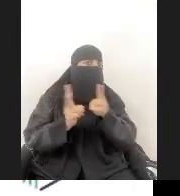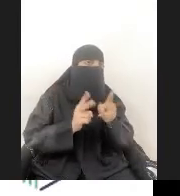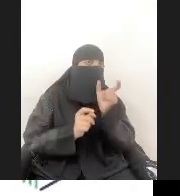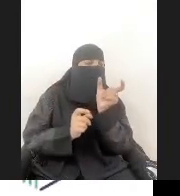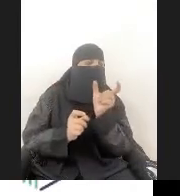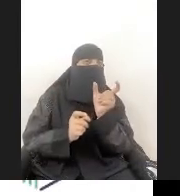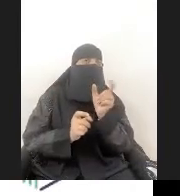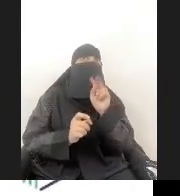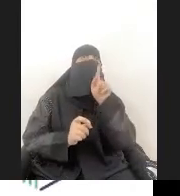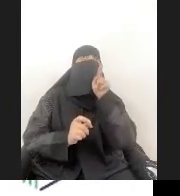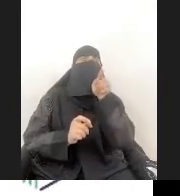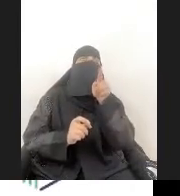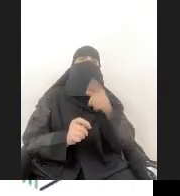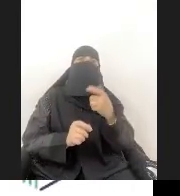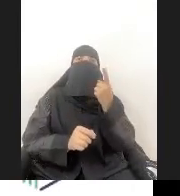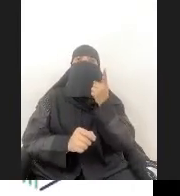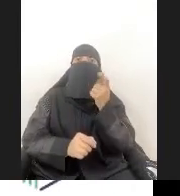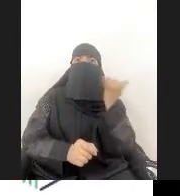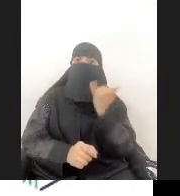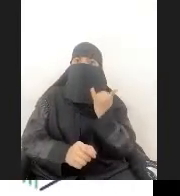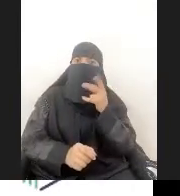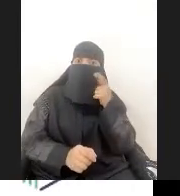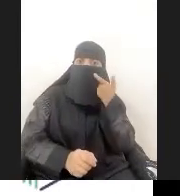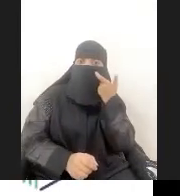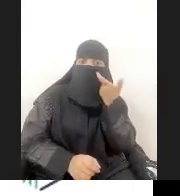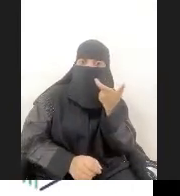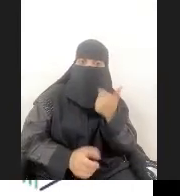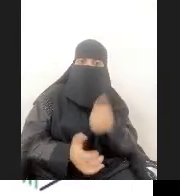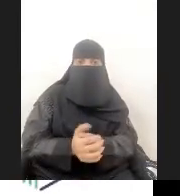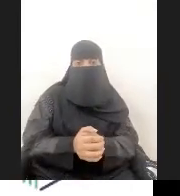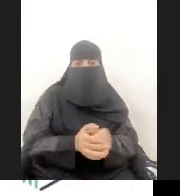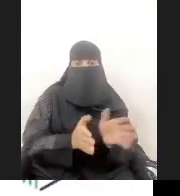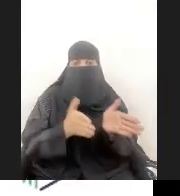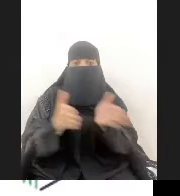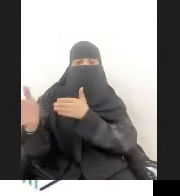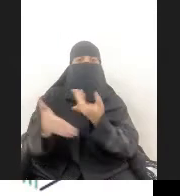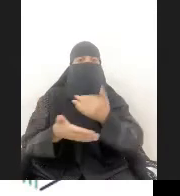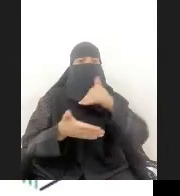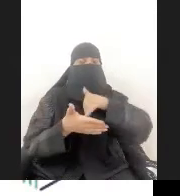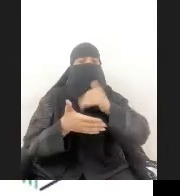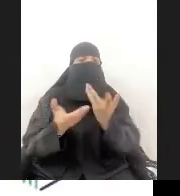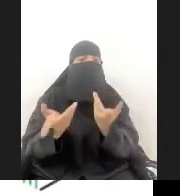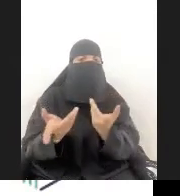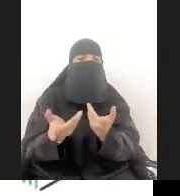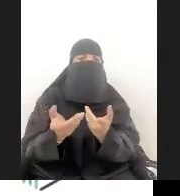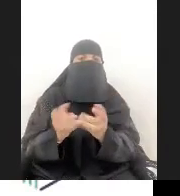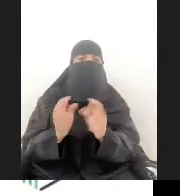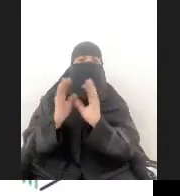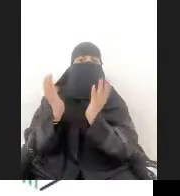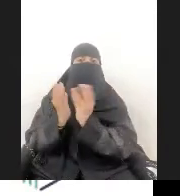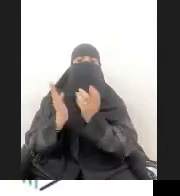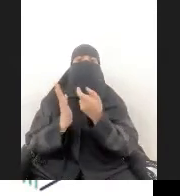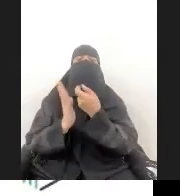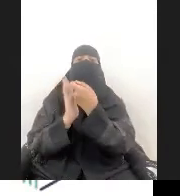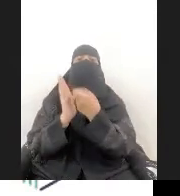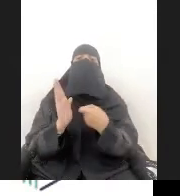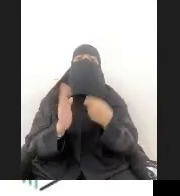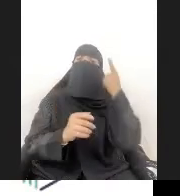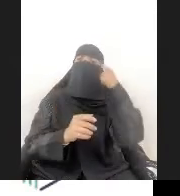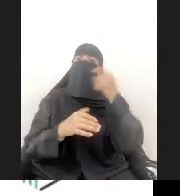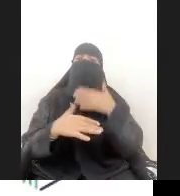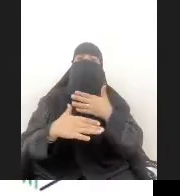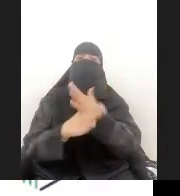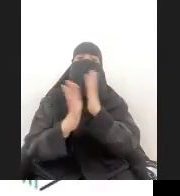هنا، لكن حين نريد هنا إيش التقييم تحتاجه داخل الفصل؟ ربما الله بعطيهم 5 دقائق كتابة حرة، ماذا تعلمت على سبيل المثال،